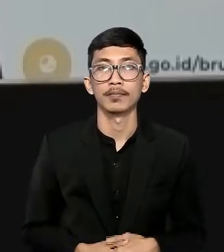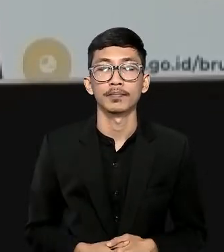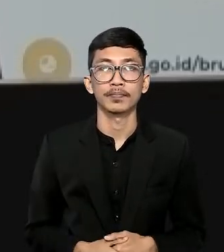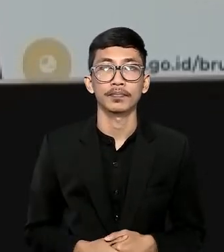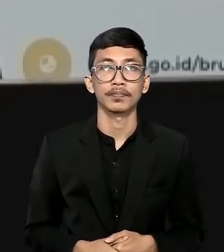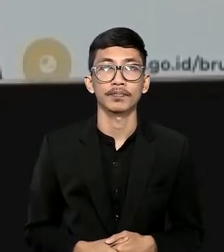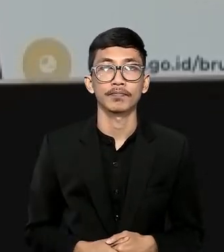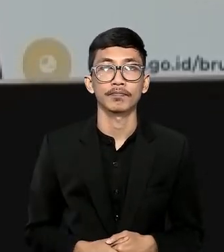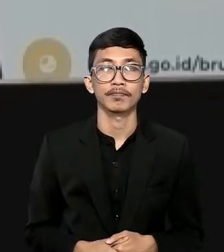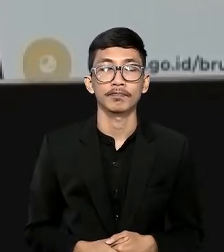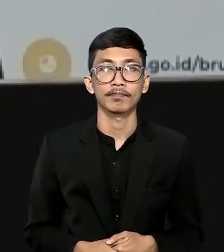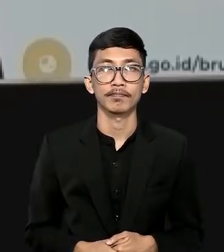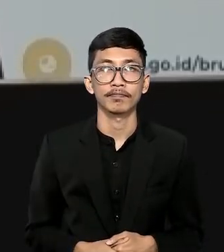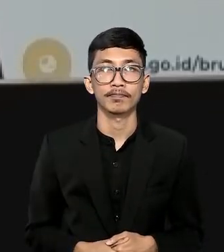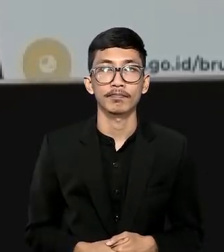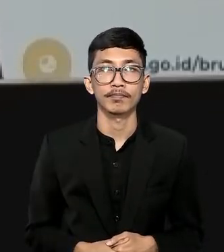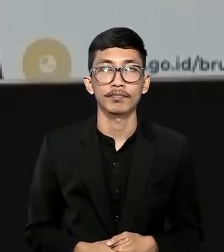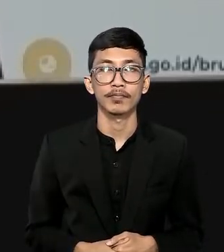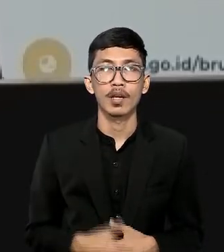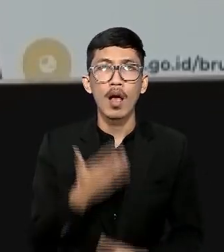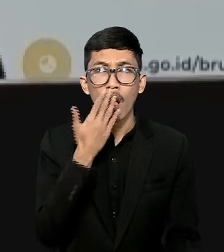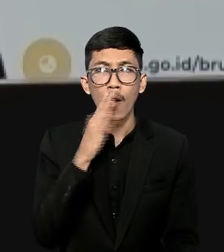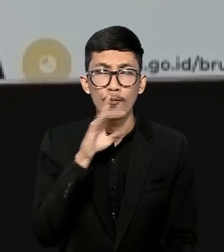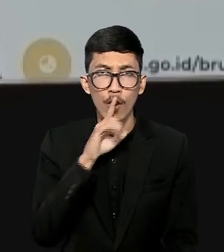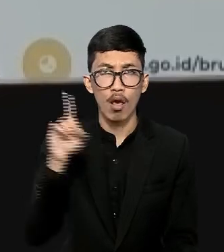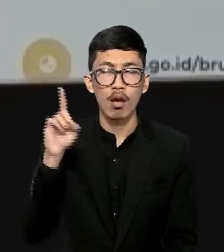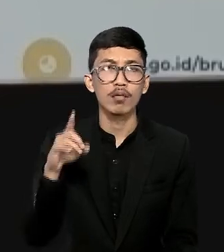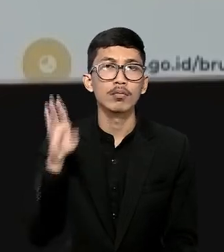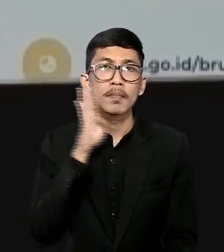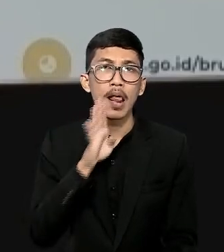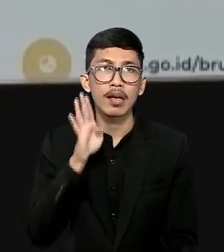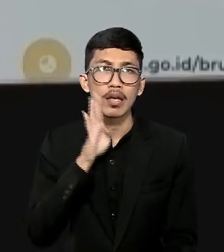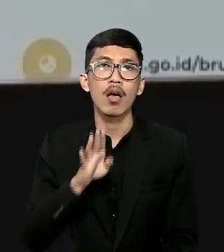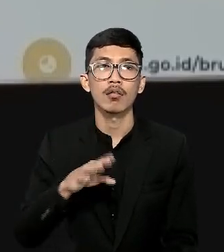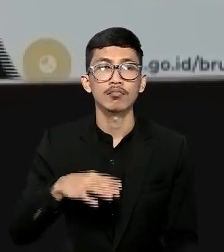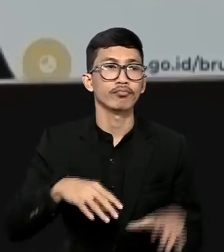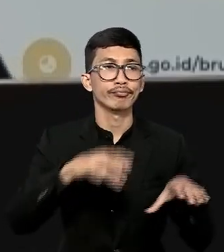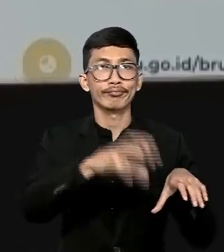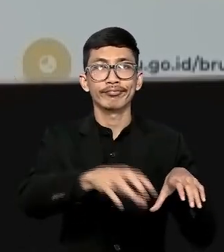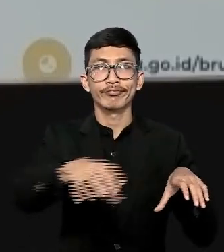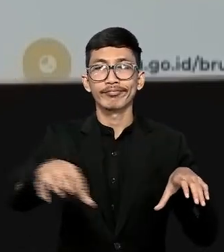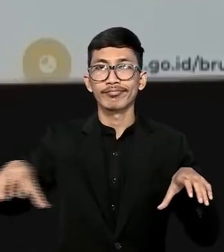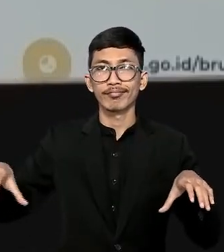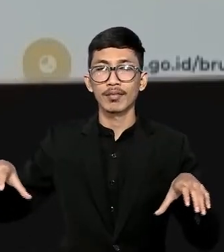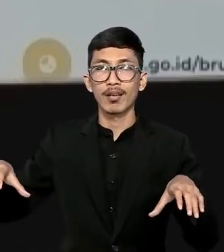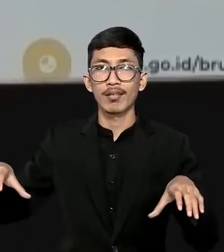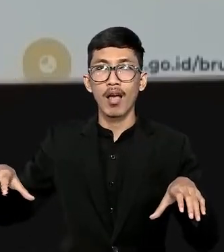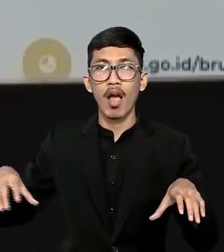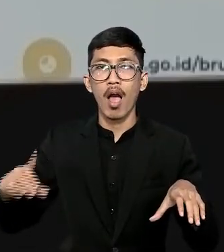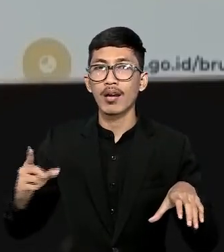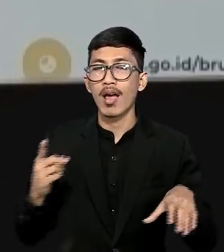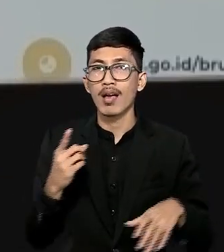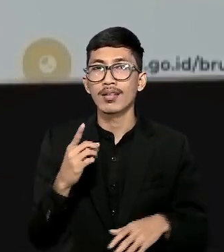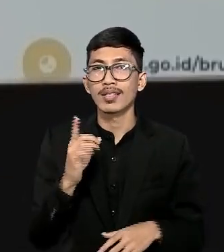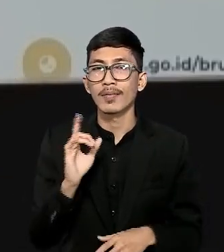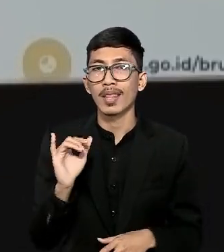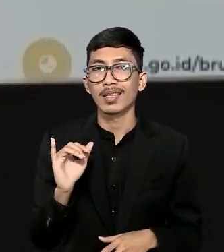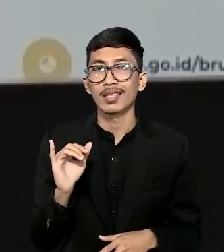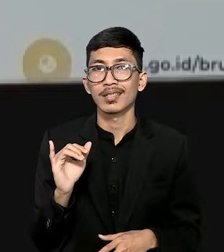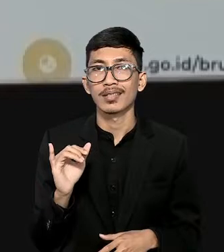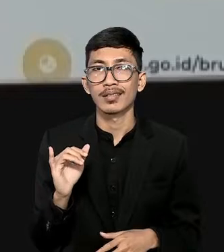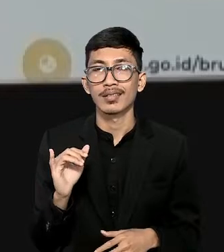kembali dan alhamdulillah rekor Libya di setiap wilayah kita memiliki OTG ikut Lurah jadi masyarakat